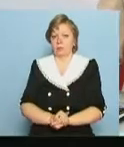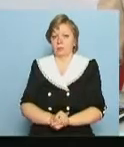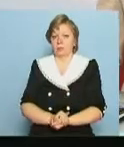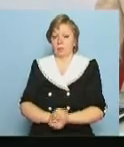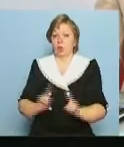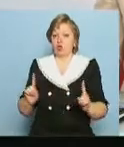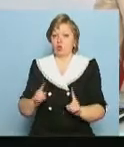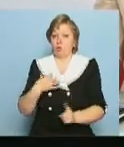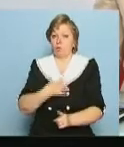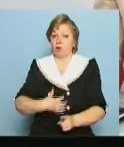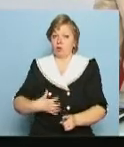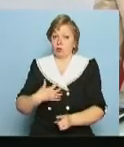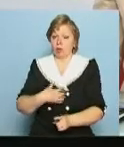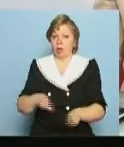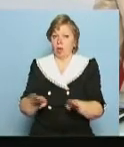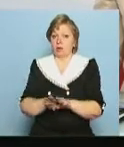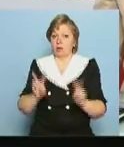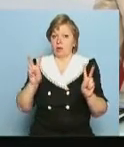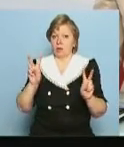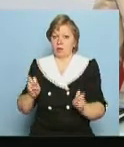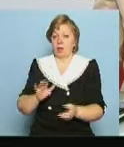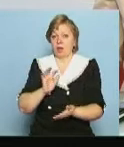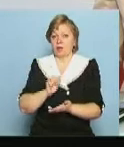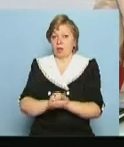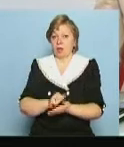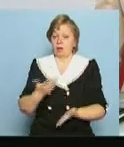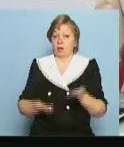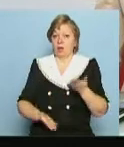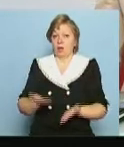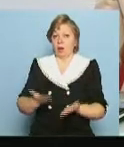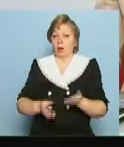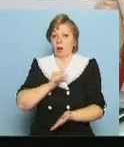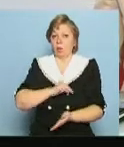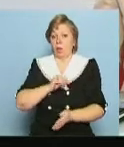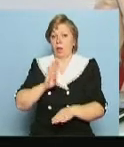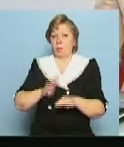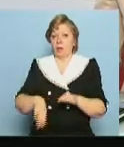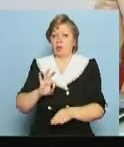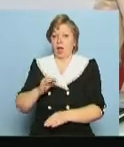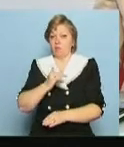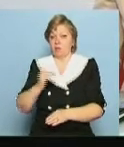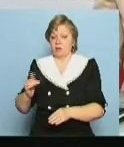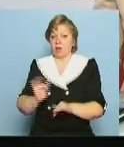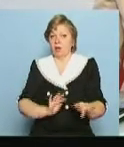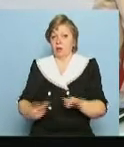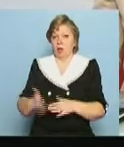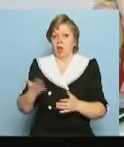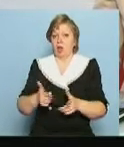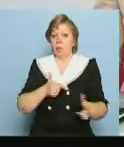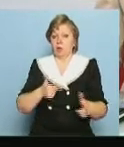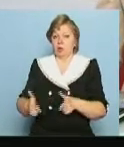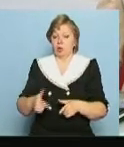Что важнее, так называемая неформальная занятость, или, проще говоря, работа без официального оформления, или подготовка ненужных